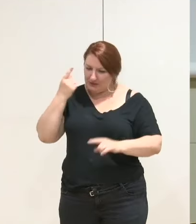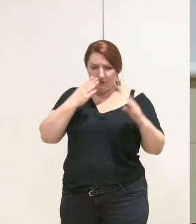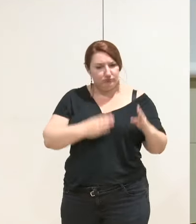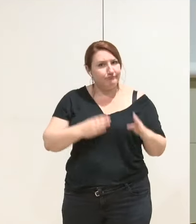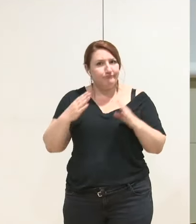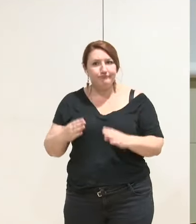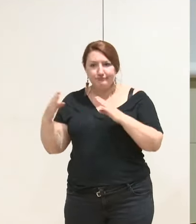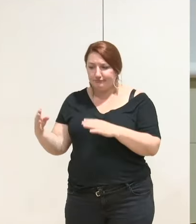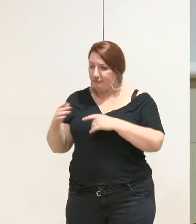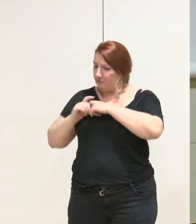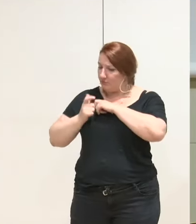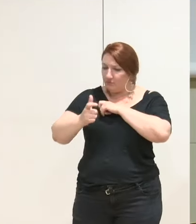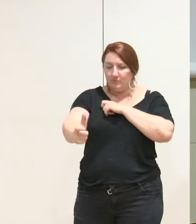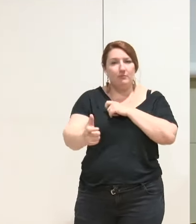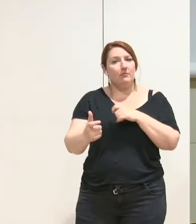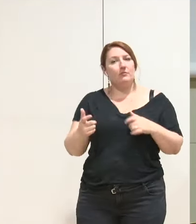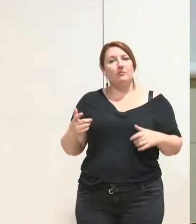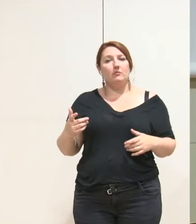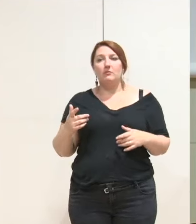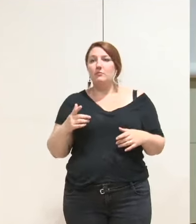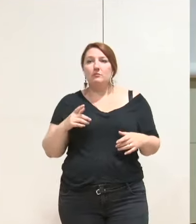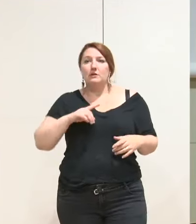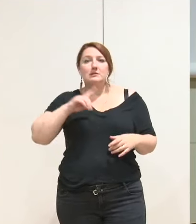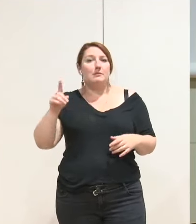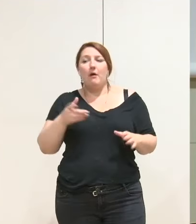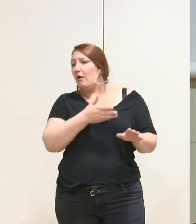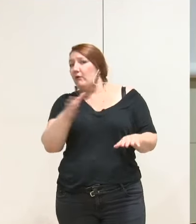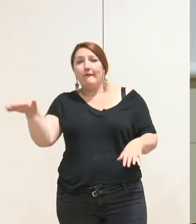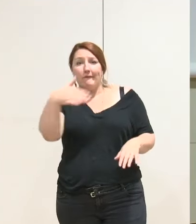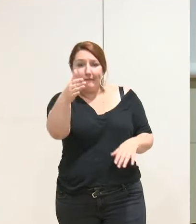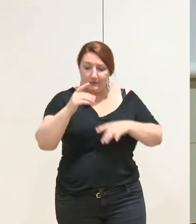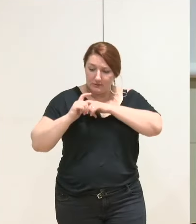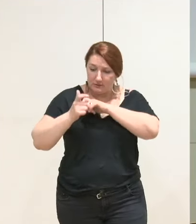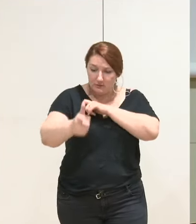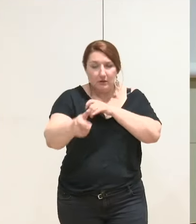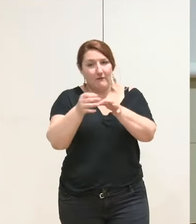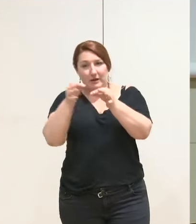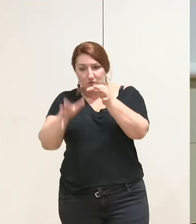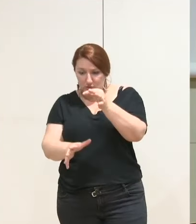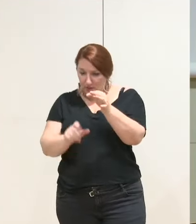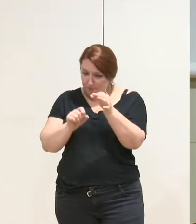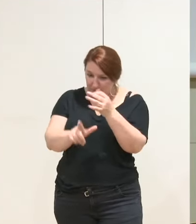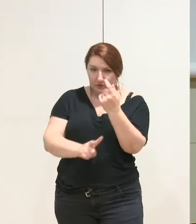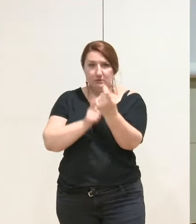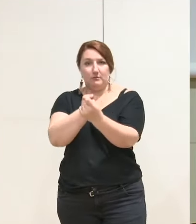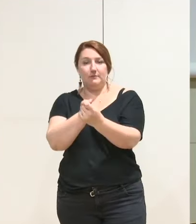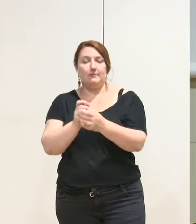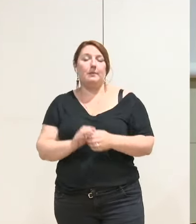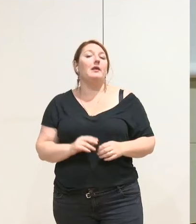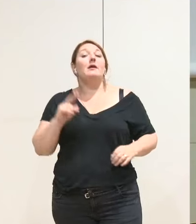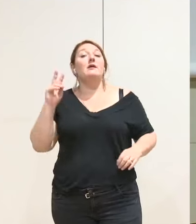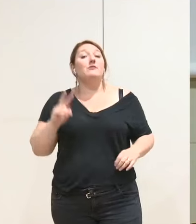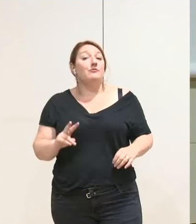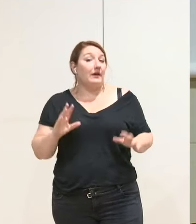a une instruction qui est prédéfinie et qui est celle-ci et qui donne ce résultat là la vraie question en fait